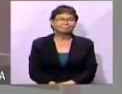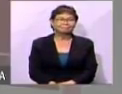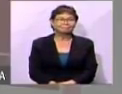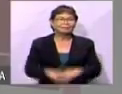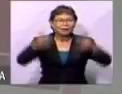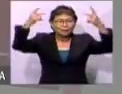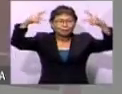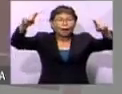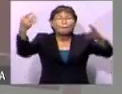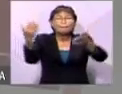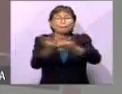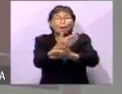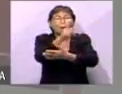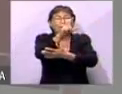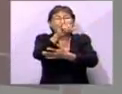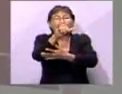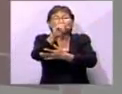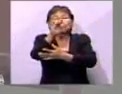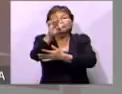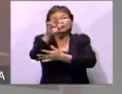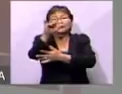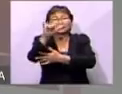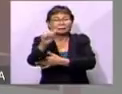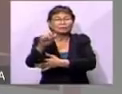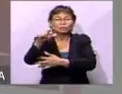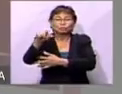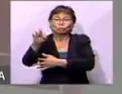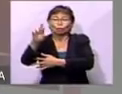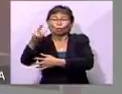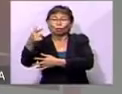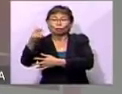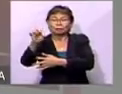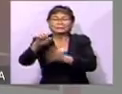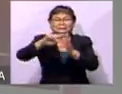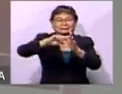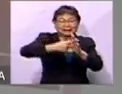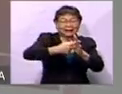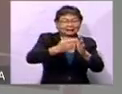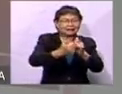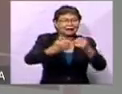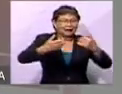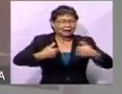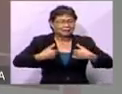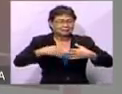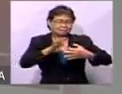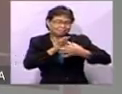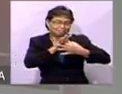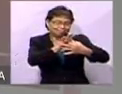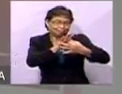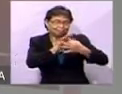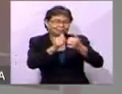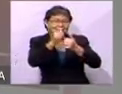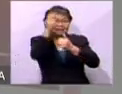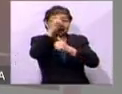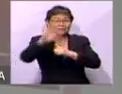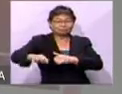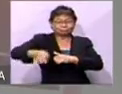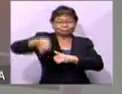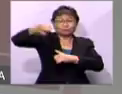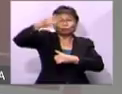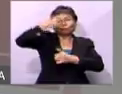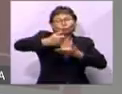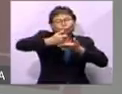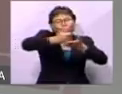Selaku Presiden baru Liberia, George Weah memulakan langkah pertama dengan mengadakan kerjasama bersama Kerajaan Perancis